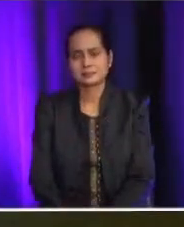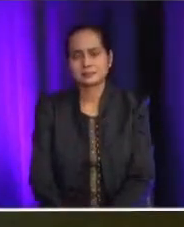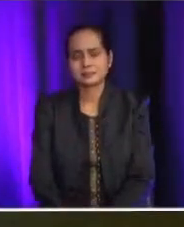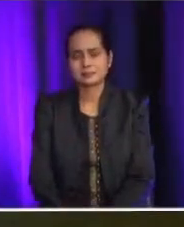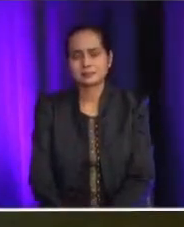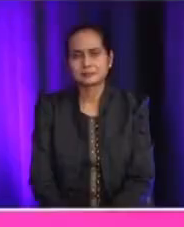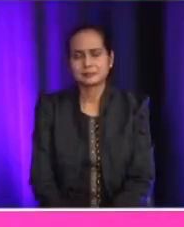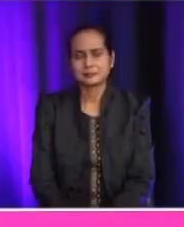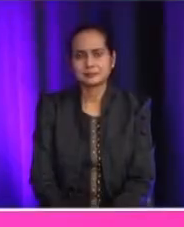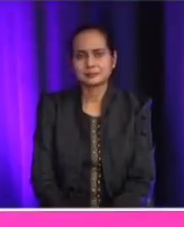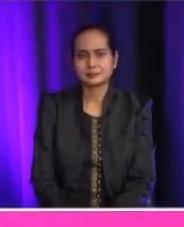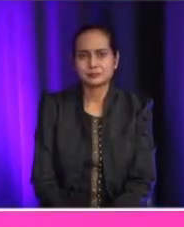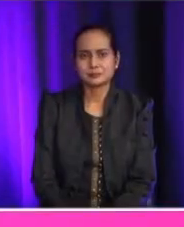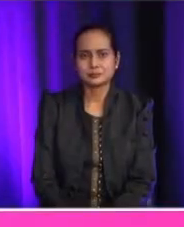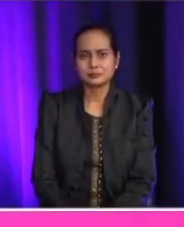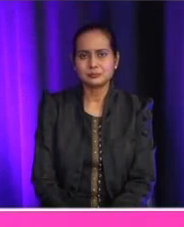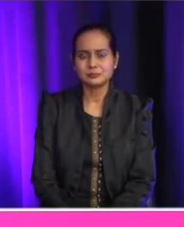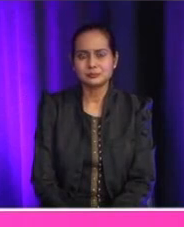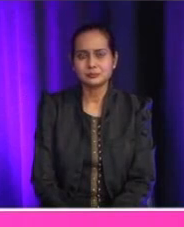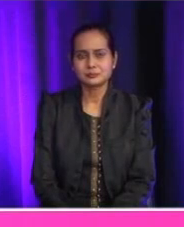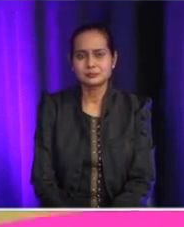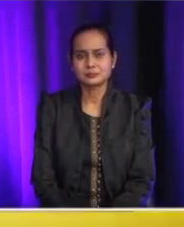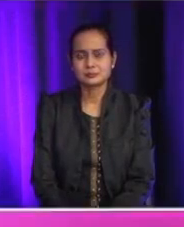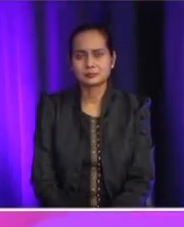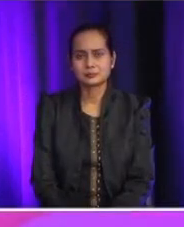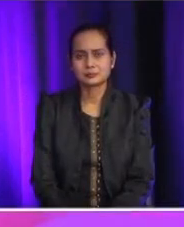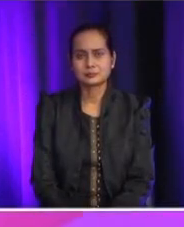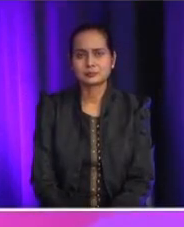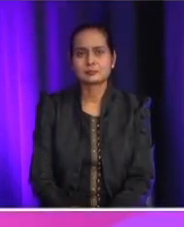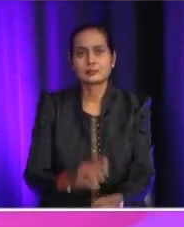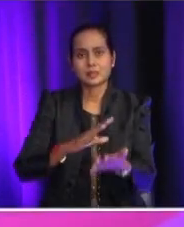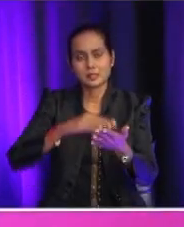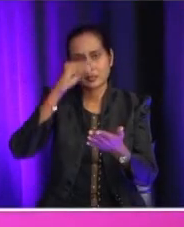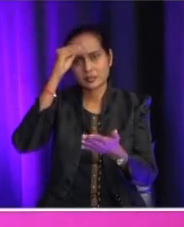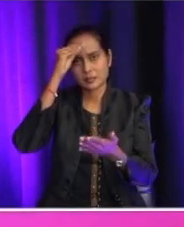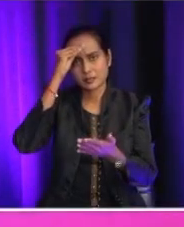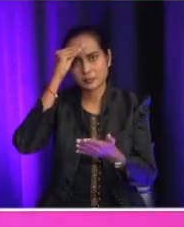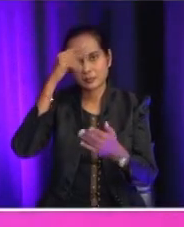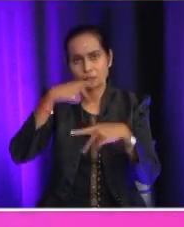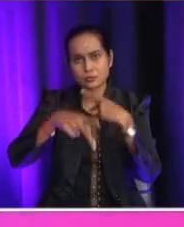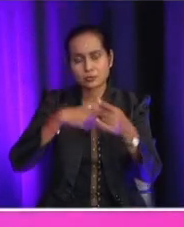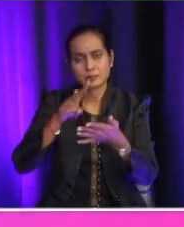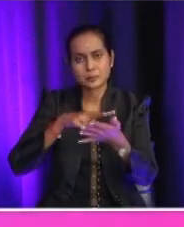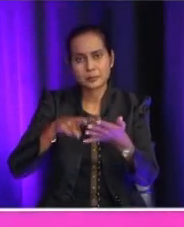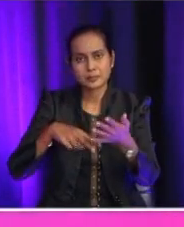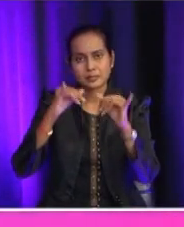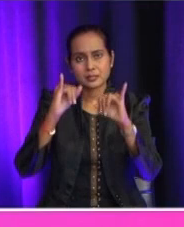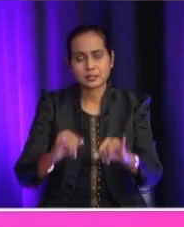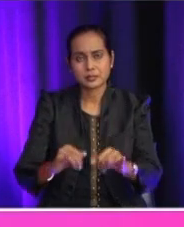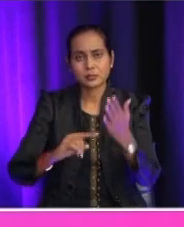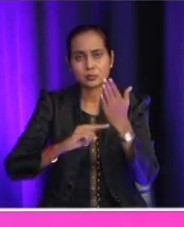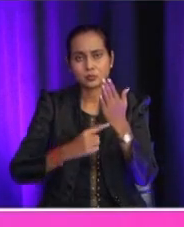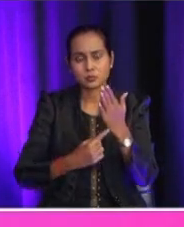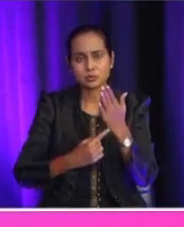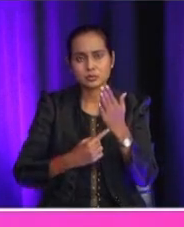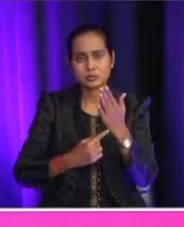Okey, baiklah Amna silakan. Hari ini saya belajar bahawa proses pembacaan seseorang individu bermula sejak